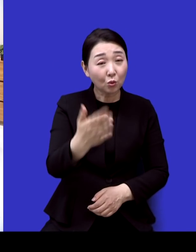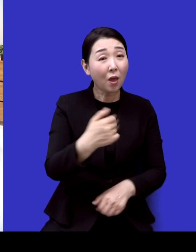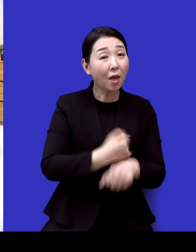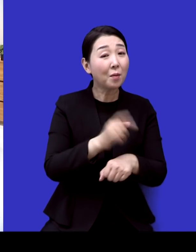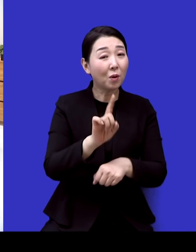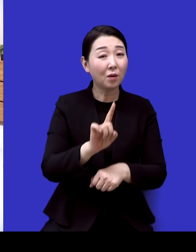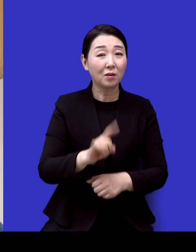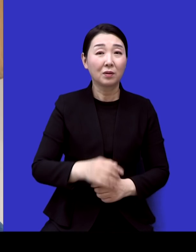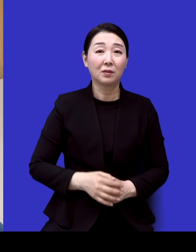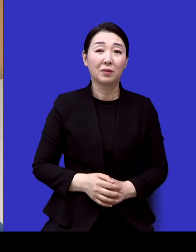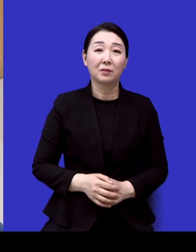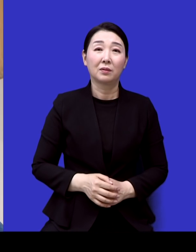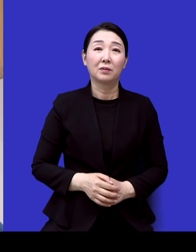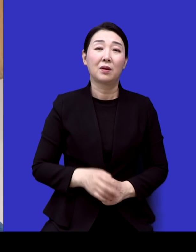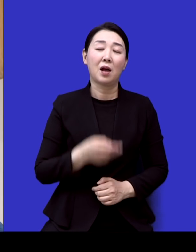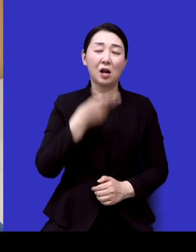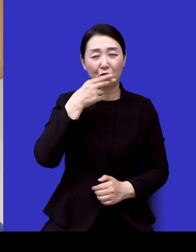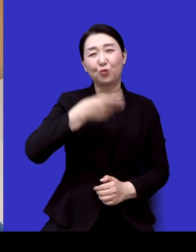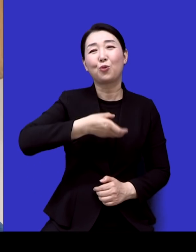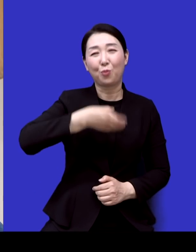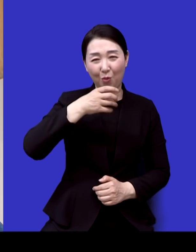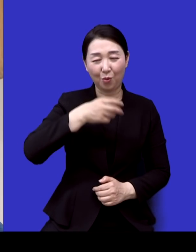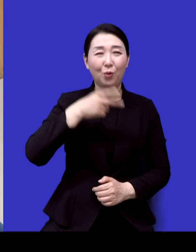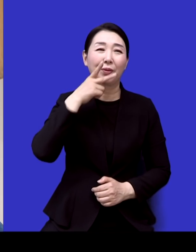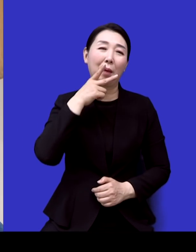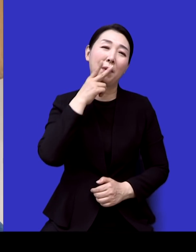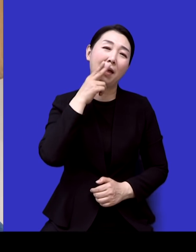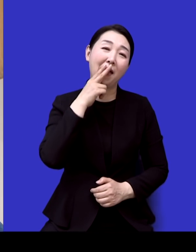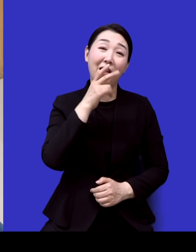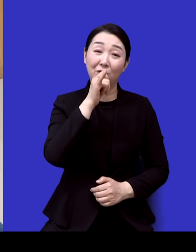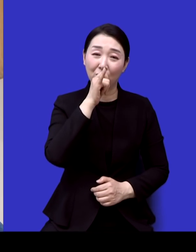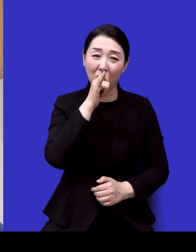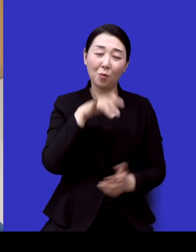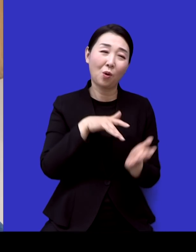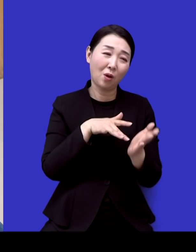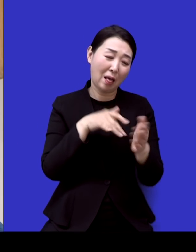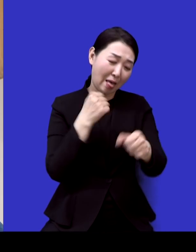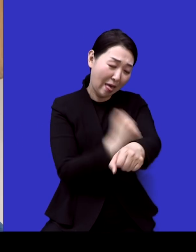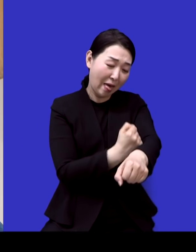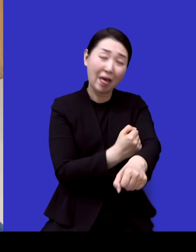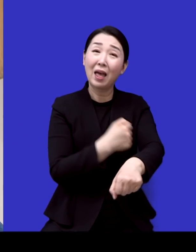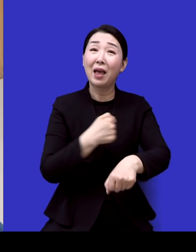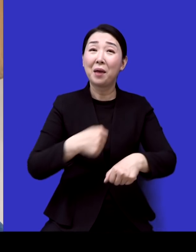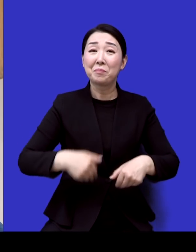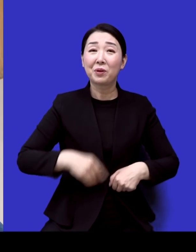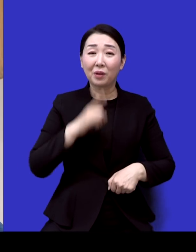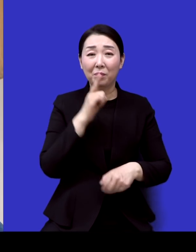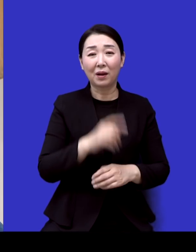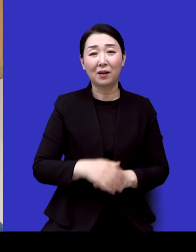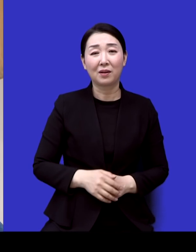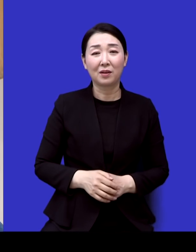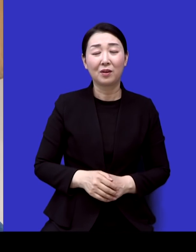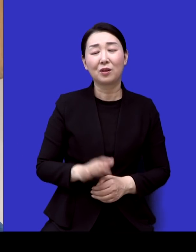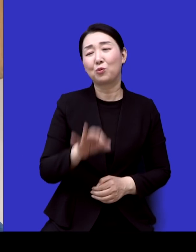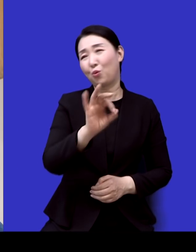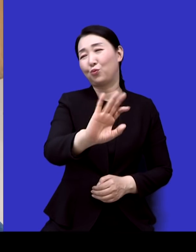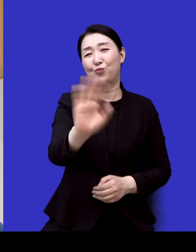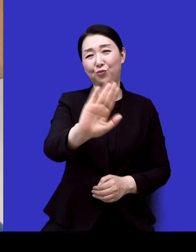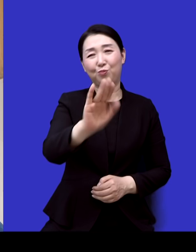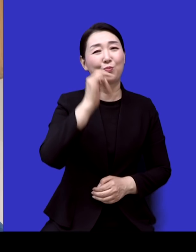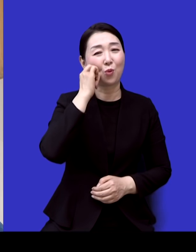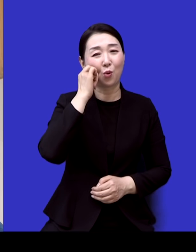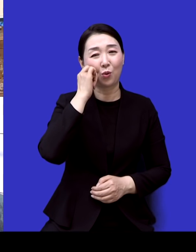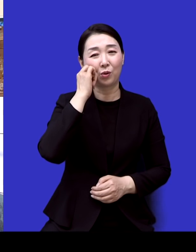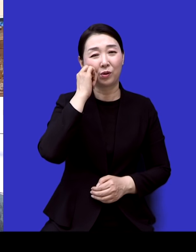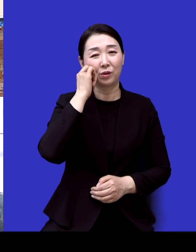건데요? 그러면 뭐 술도 마시고 예. 담배도 피고 예. 뭐 약도 해야지. 그럼 제가 그러면 돈 못 주죠. 예. 그러면